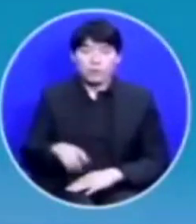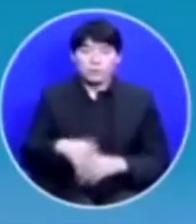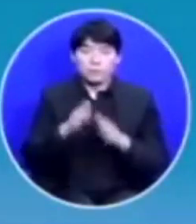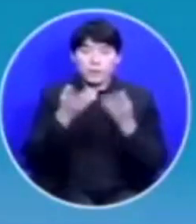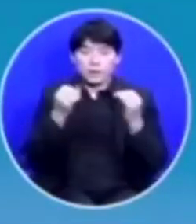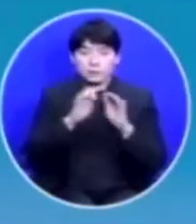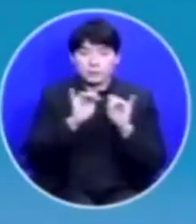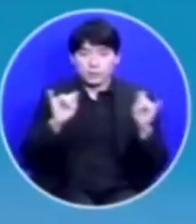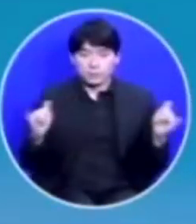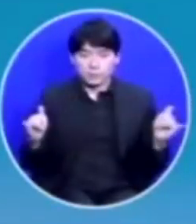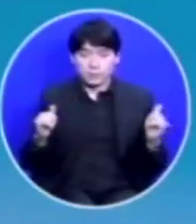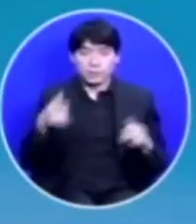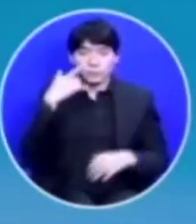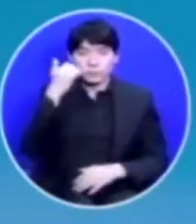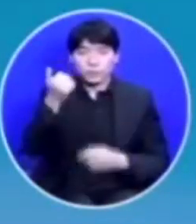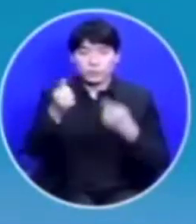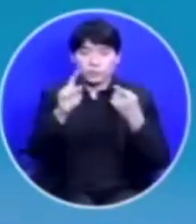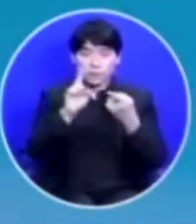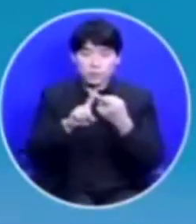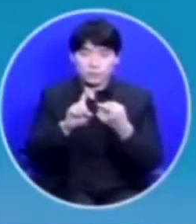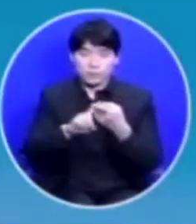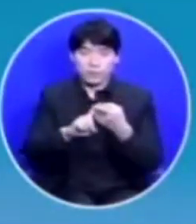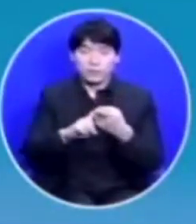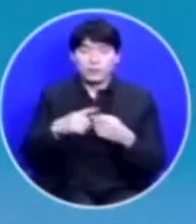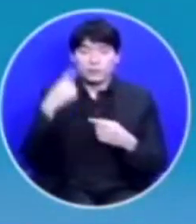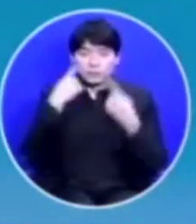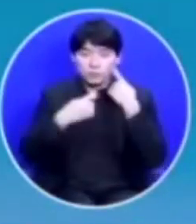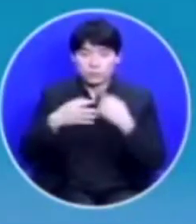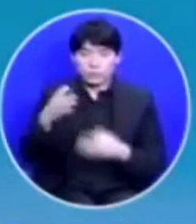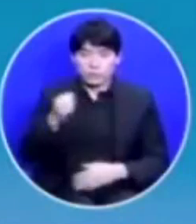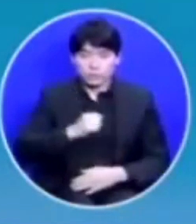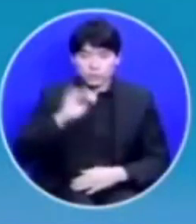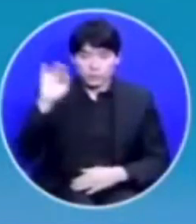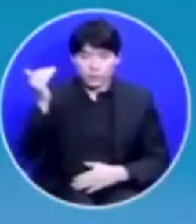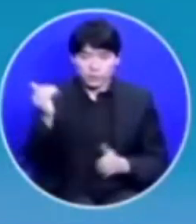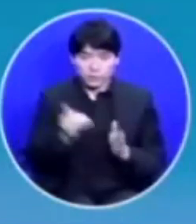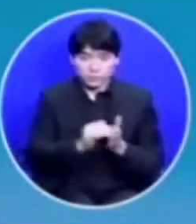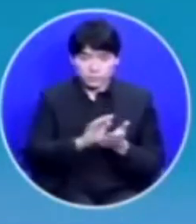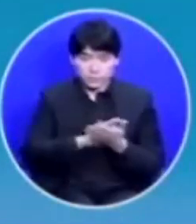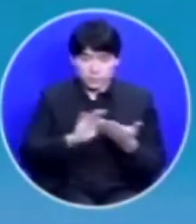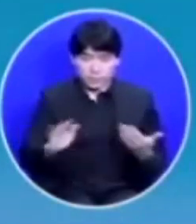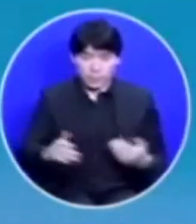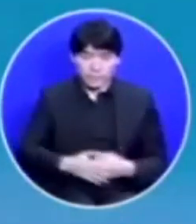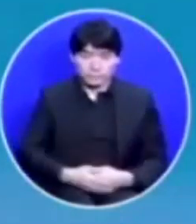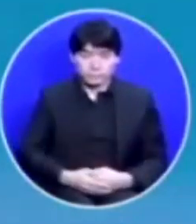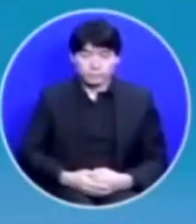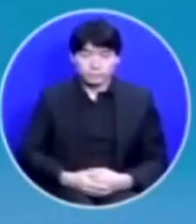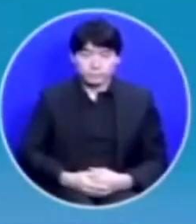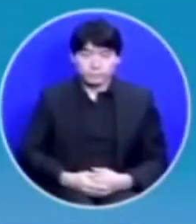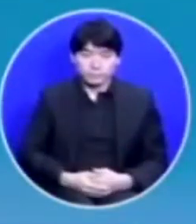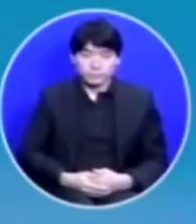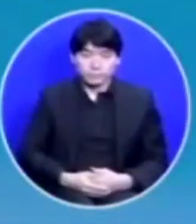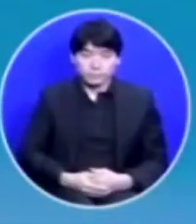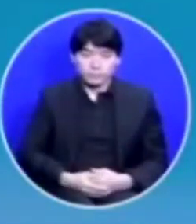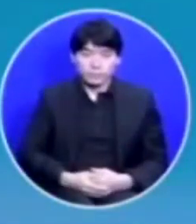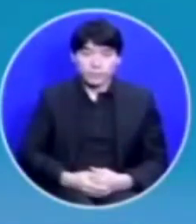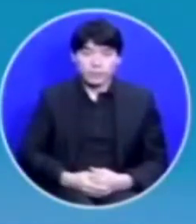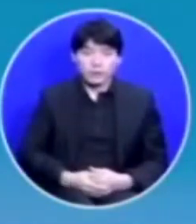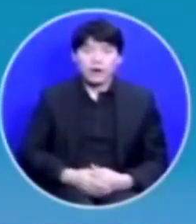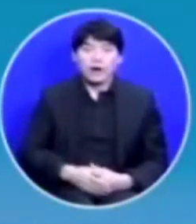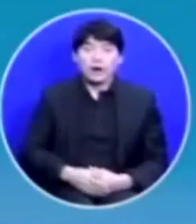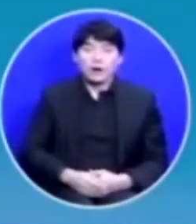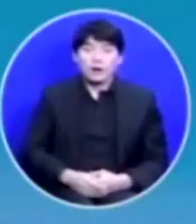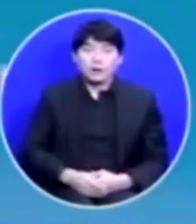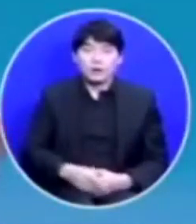있단 말입니다 매를 대는 일이 좋은 효과만 얻는게 아닌 모양입니다 자 그러면